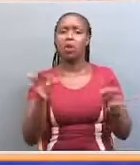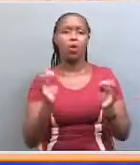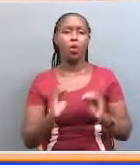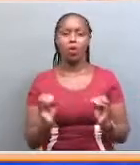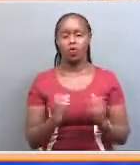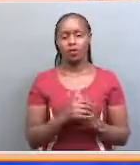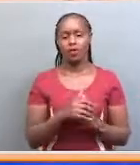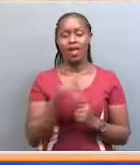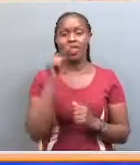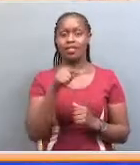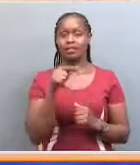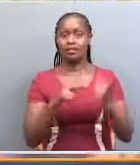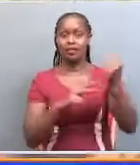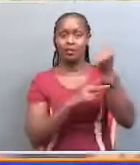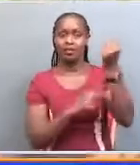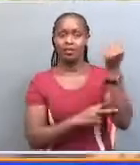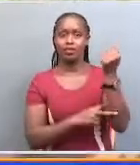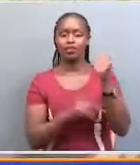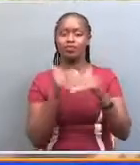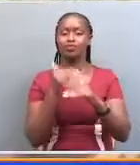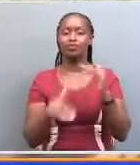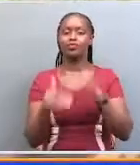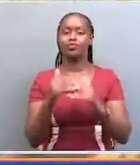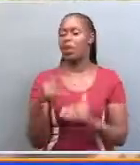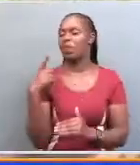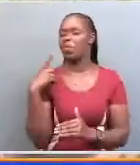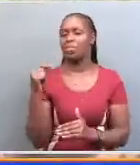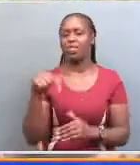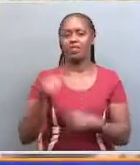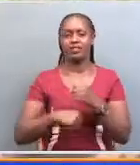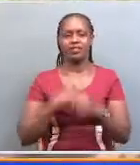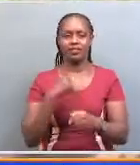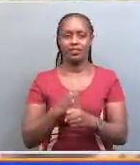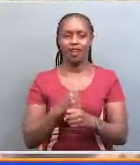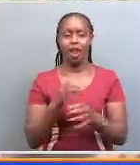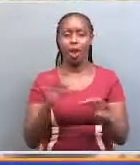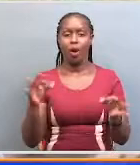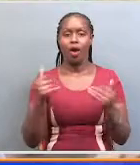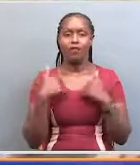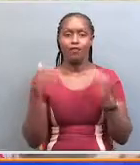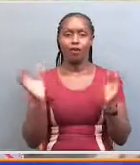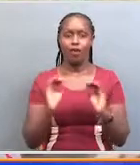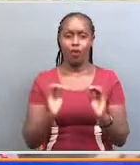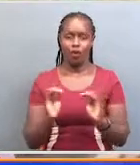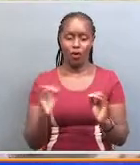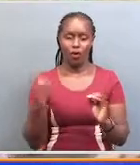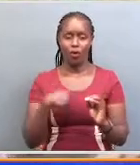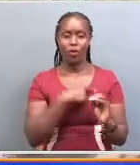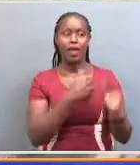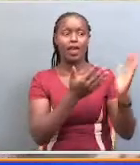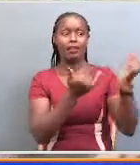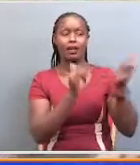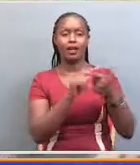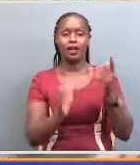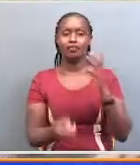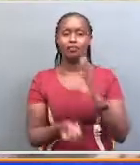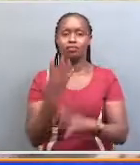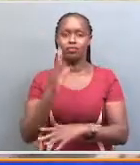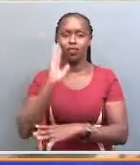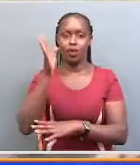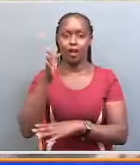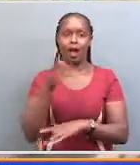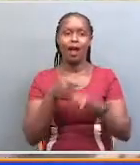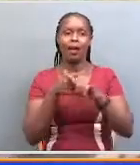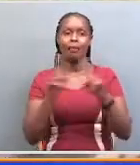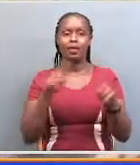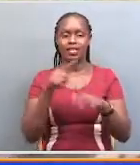ilijengwa mwaka huu ambaye haina muda, hata kulonjua bado haijalonjua. Ilikuwa tunatarajia ilonjue, lakini ni